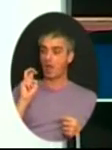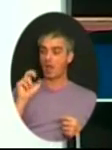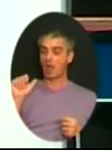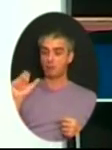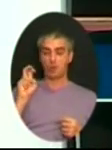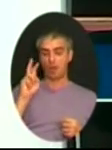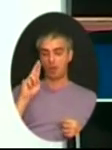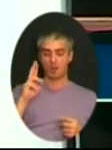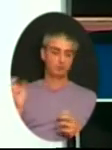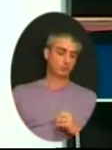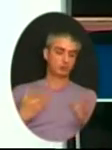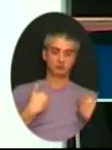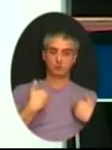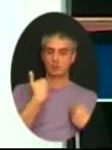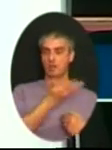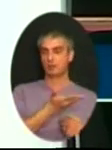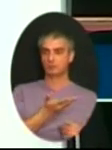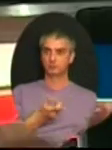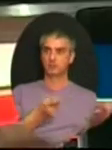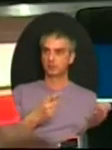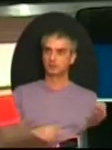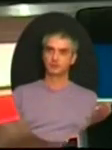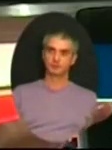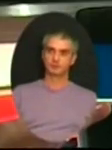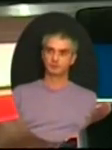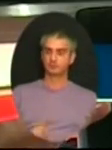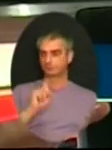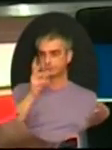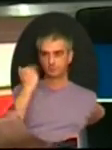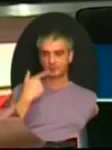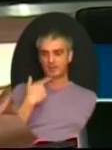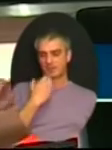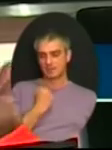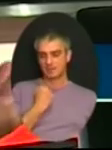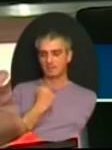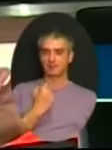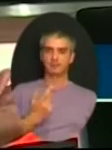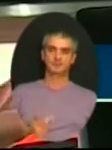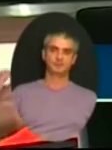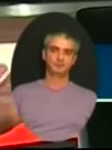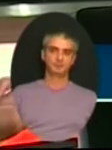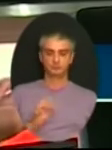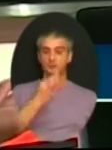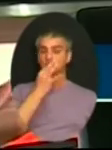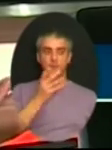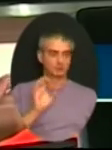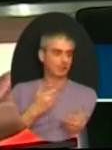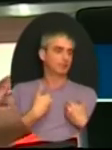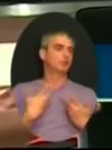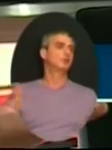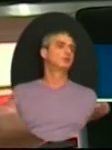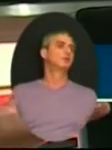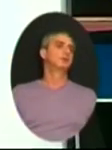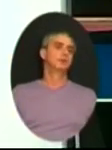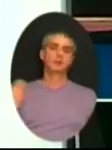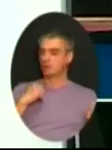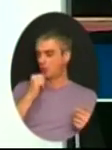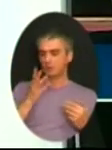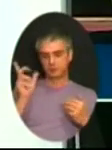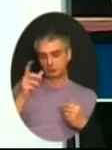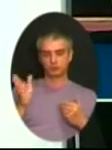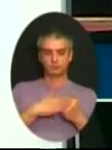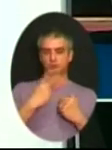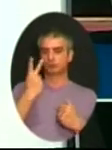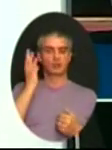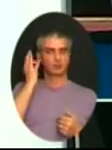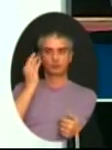רוצה לתת לי את רשות... אז פספסת, אז היית צריכה אולי... אולי צריכה להתאפק ולא נתנה לאבו עראר כדי לשאול את השאלה. כי זה מרגיז אותי. אני לא רוצה ביגמיסטים בכנסת.